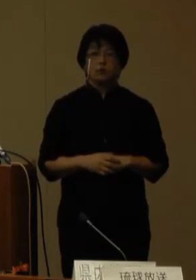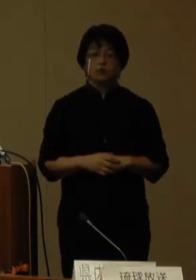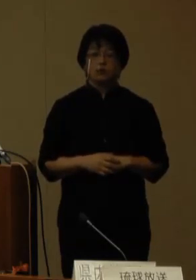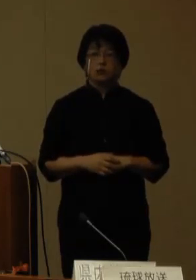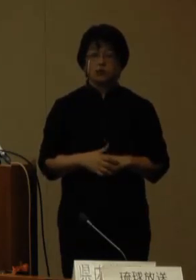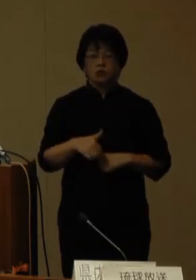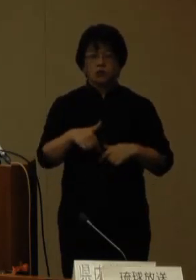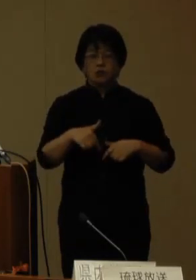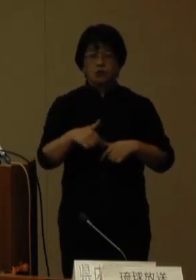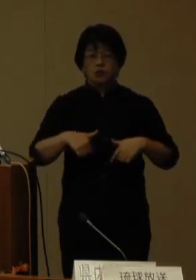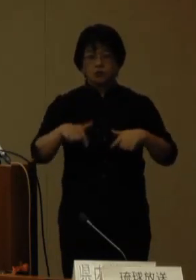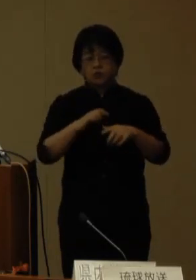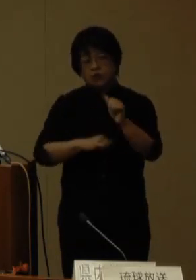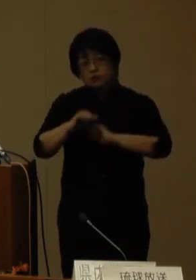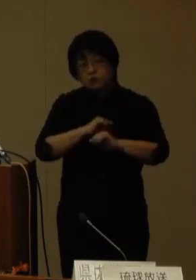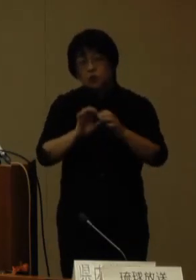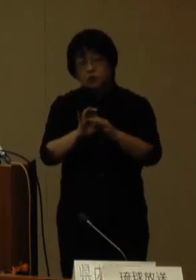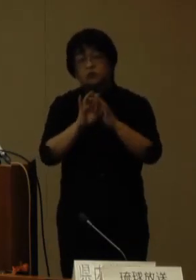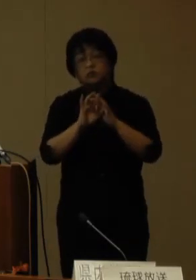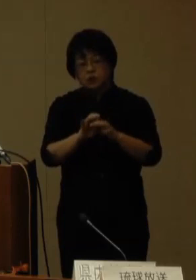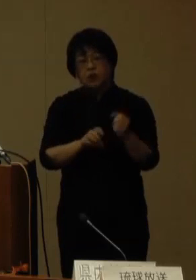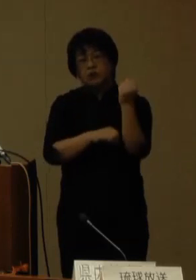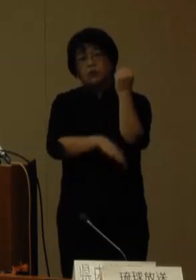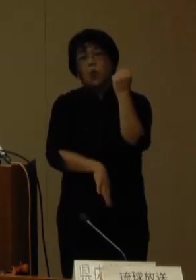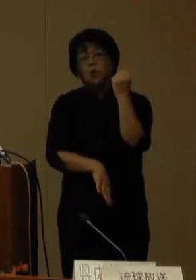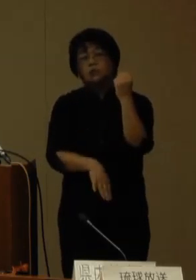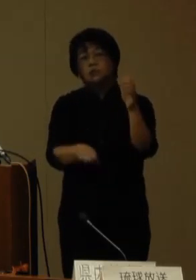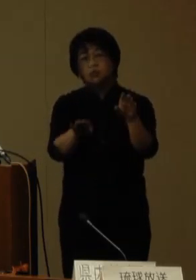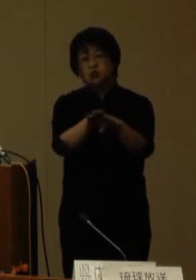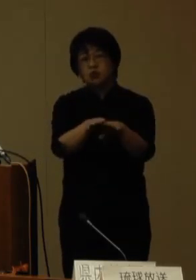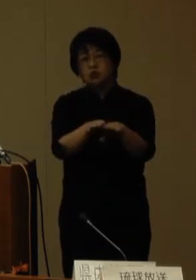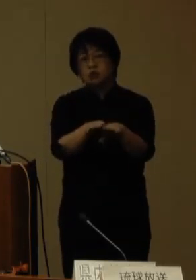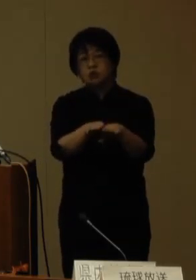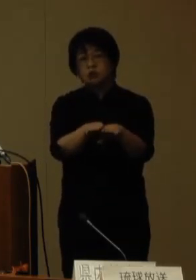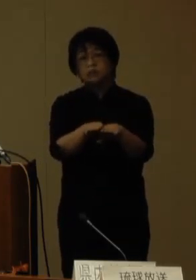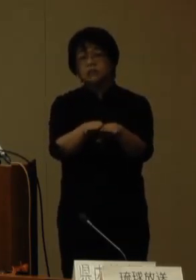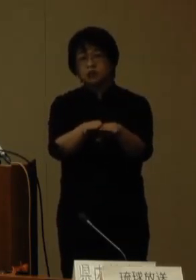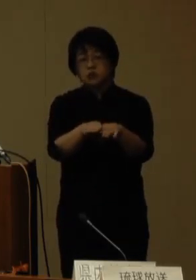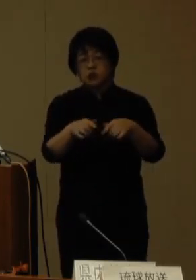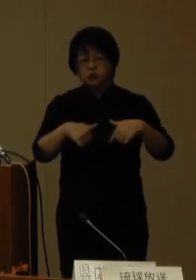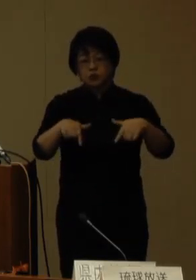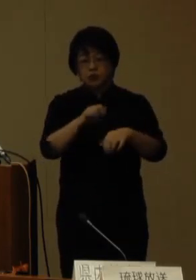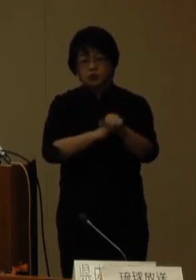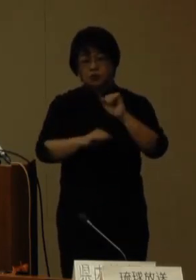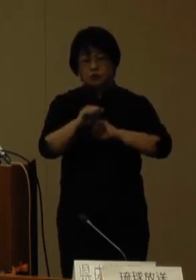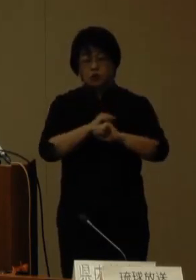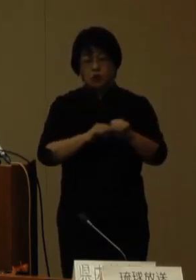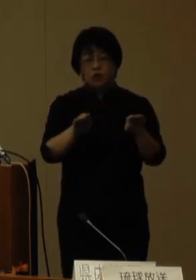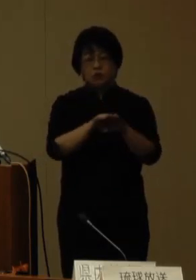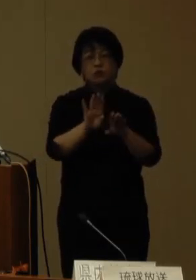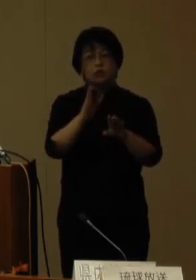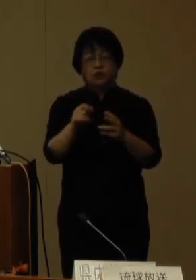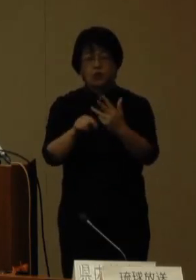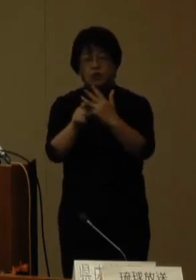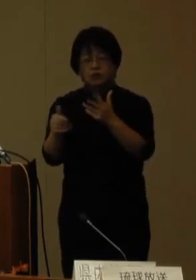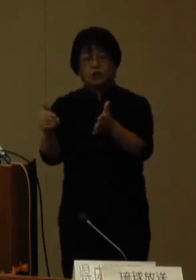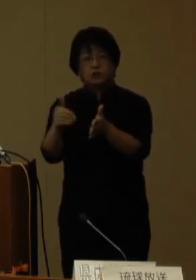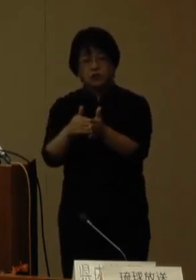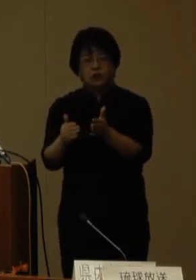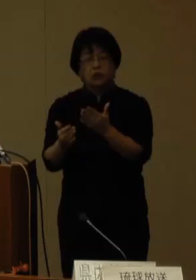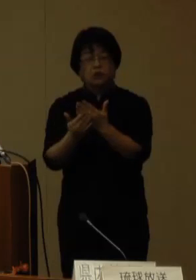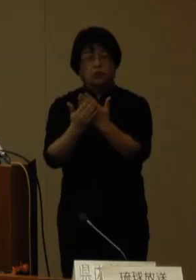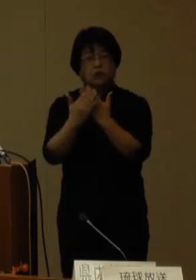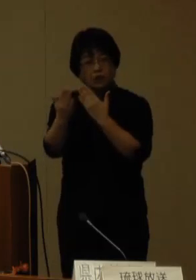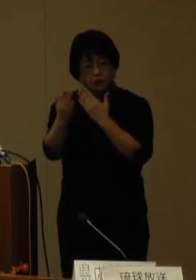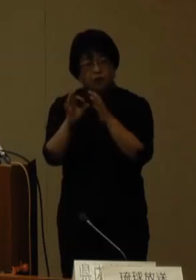部活動については基本的に原則休止です。ですからまず部活は休止するんですけども、8月までに開催される九州全国